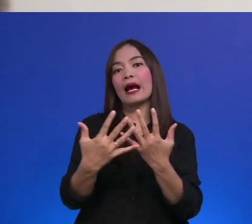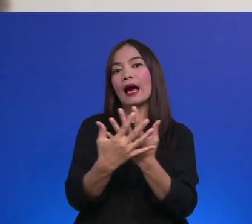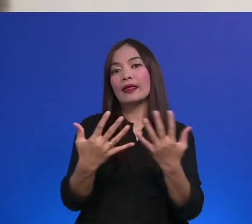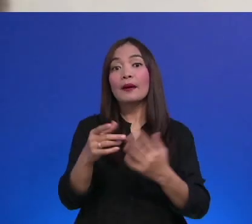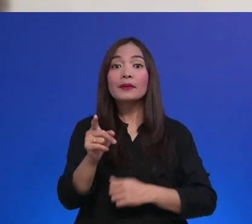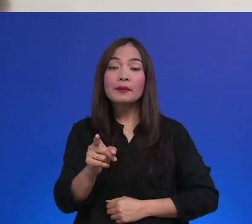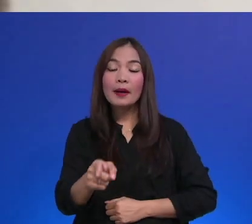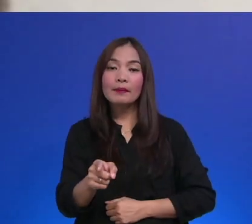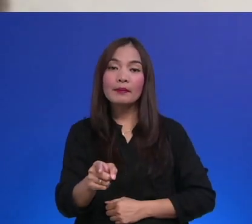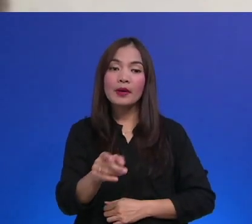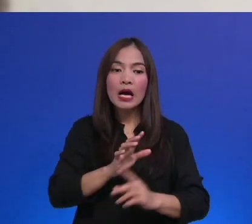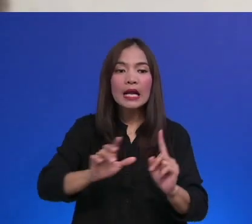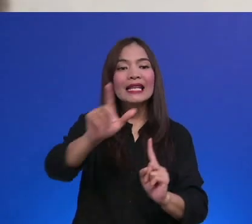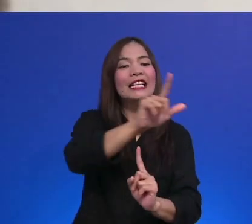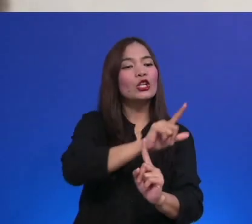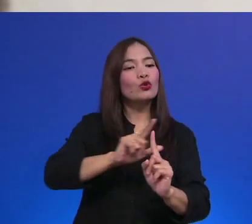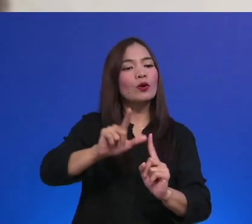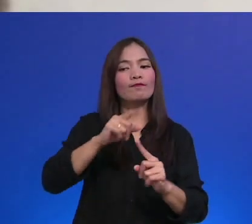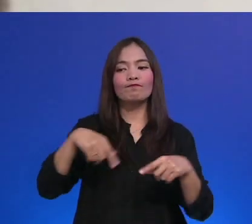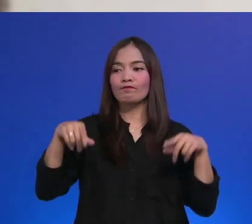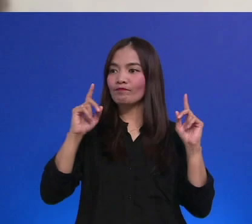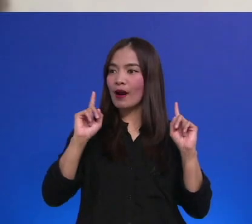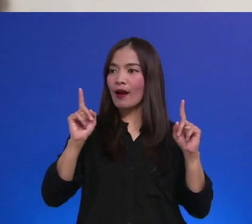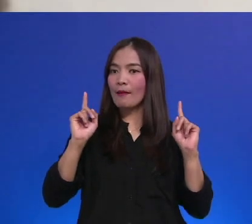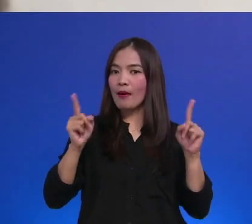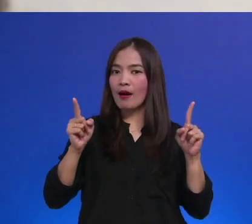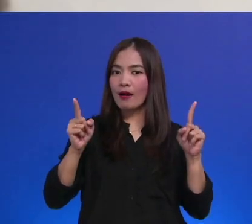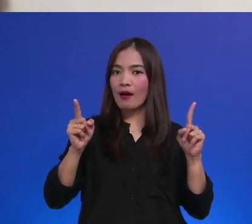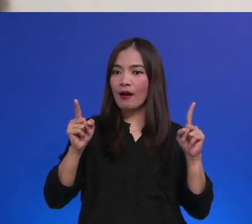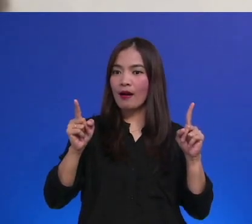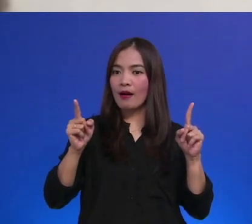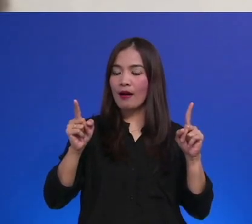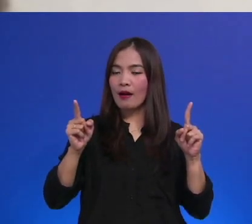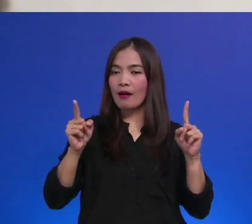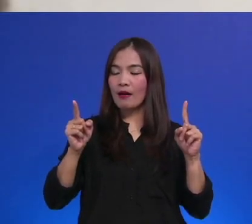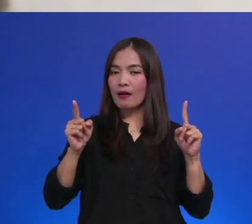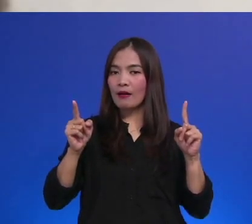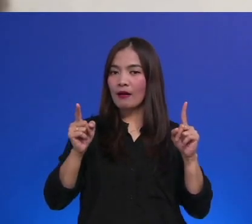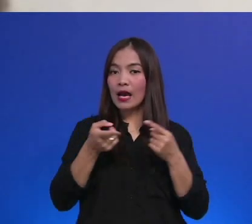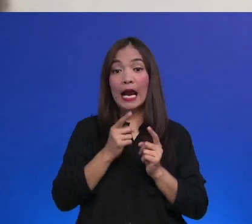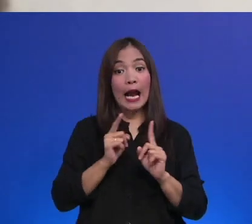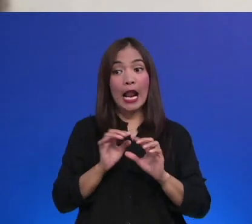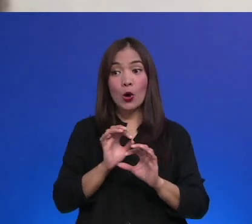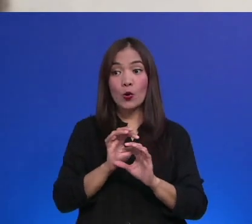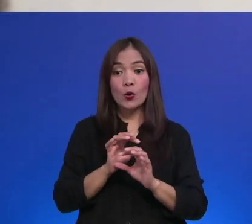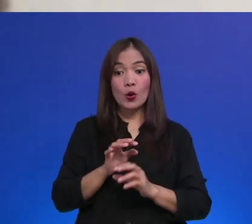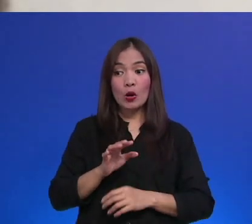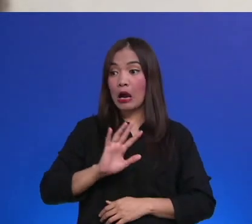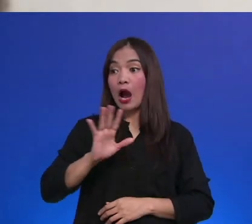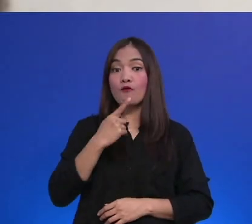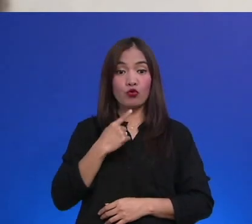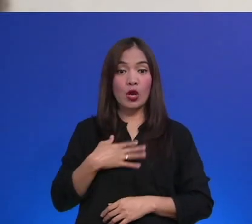masyarakat sekitarnya beragama ya kalau tidak ikut beragama